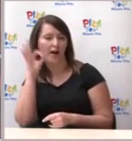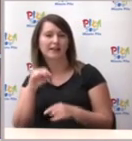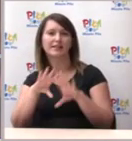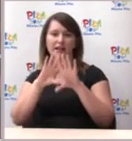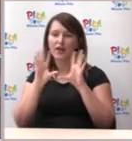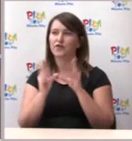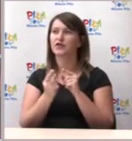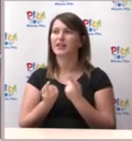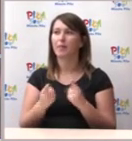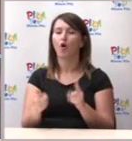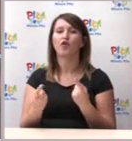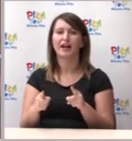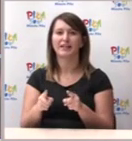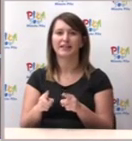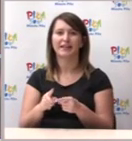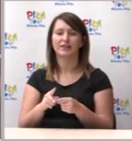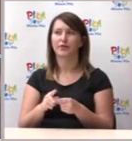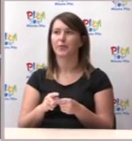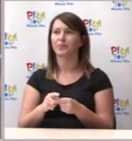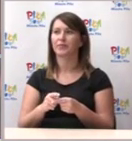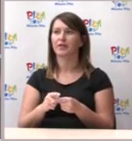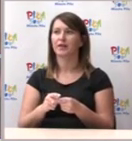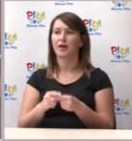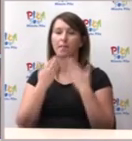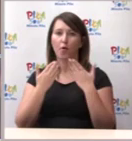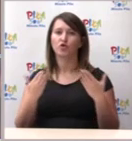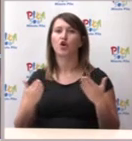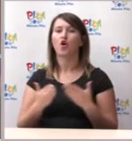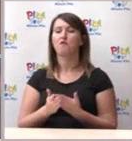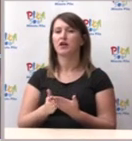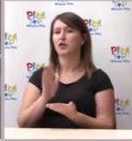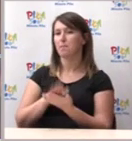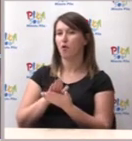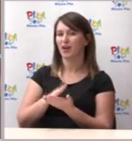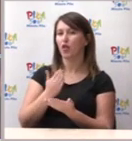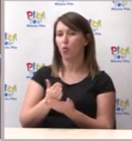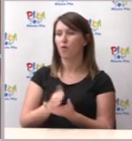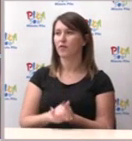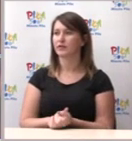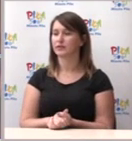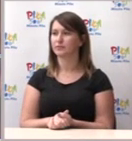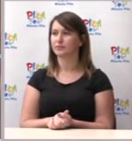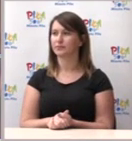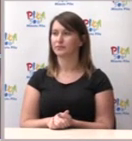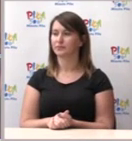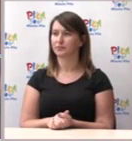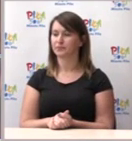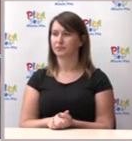cechuje wieloletnie funkcjonowanie. Pozwolą państwo, że w pierwszej kolejności dzisiaj, na dzisiejszej